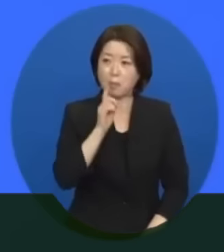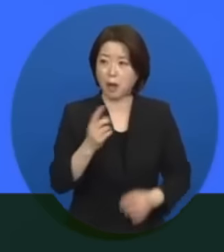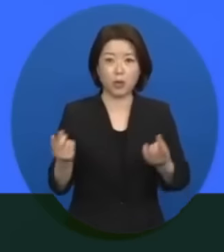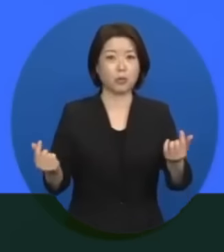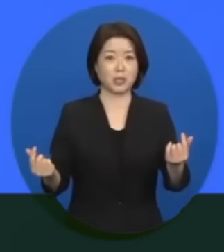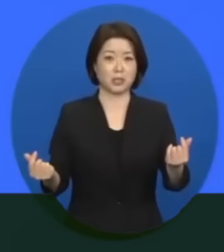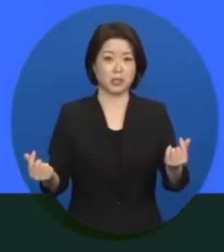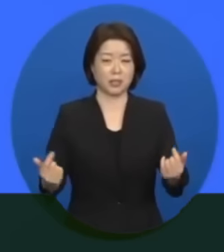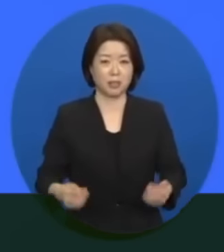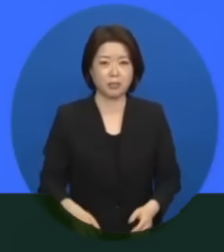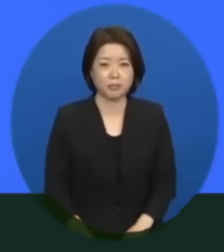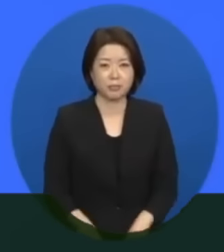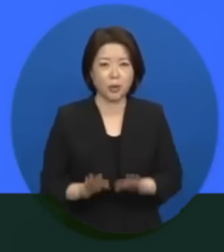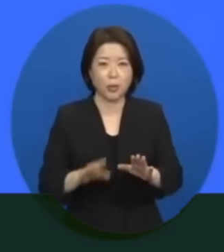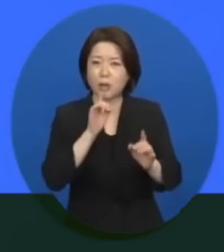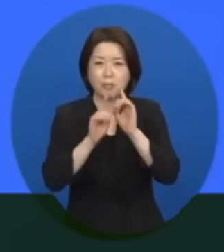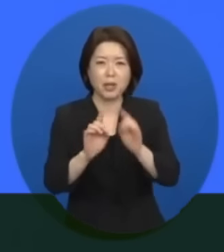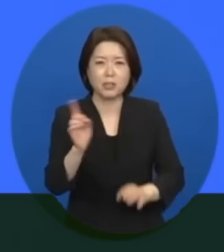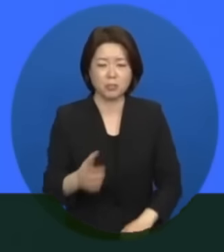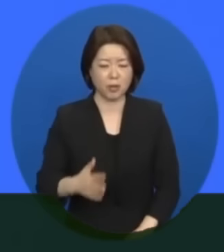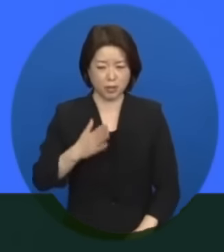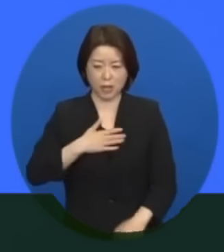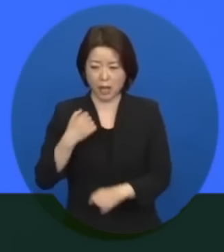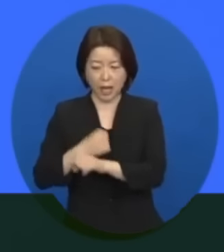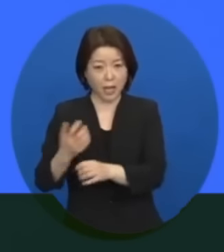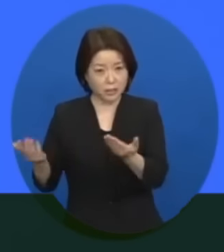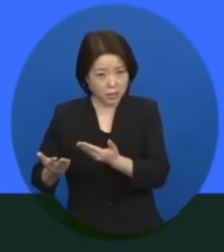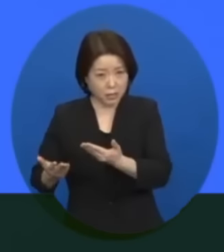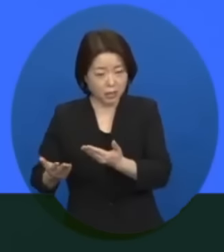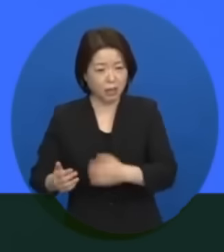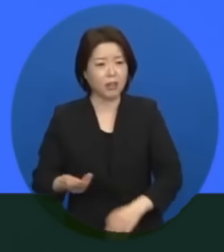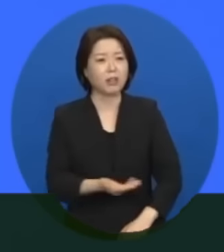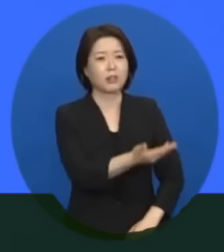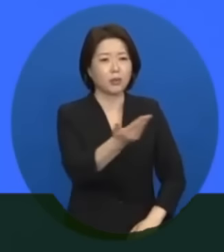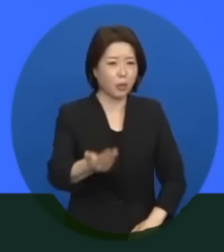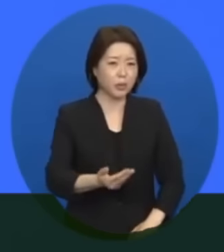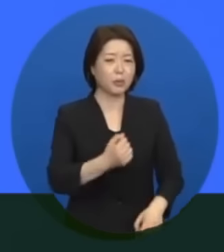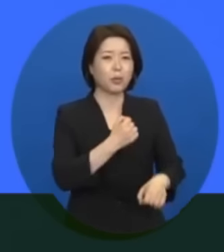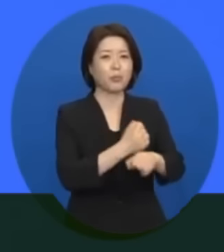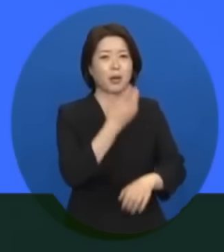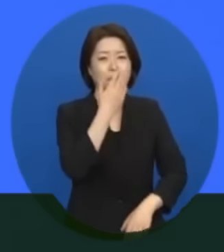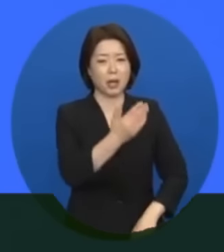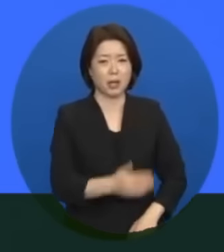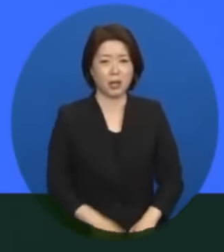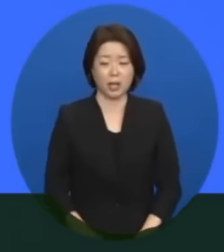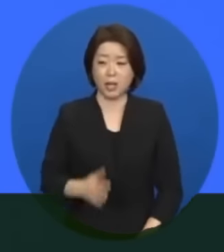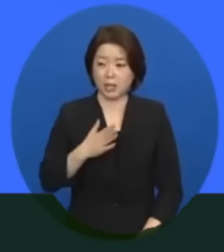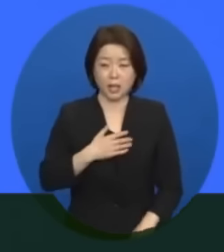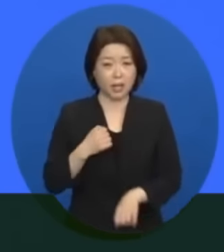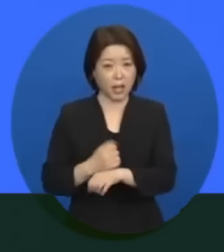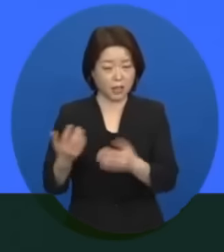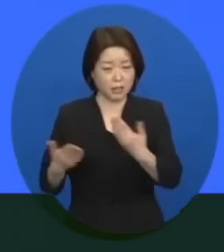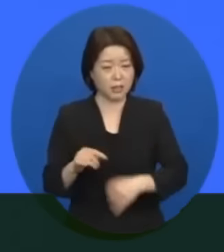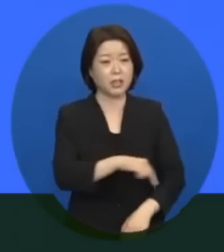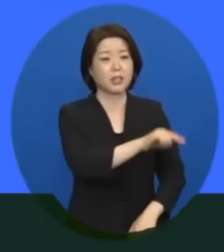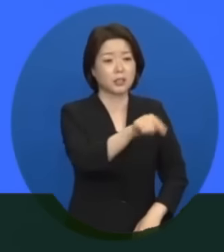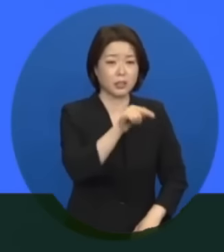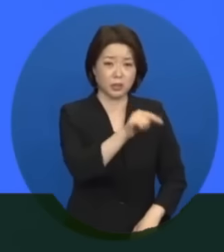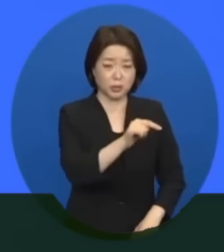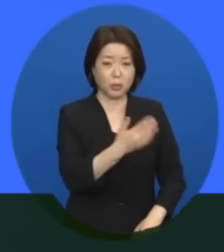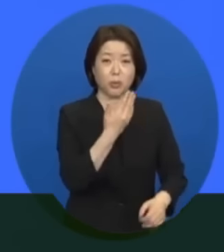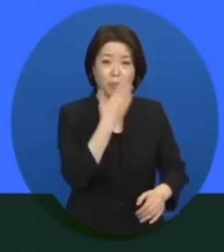금 오늘 말씀이 뭐라고요 내가 하는 일을 그도 하리라 내가 하는 일을 그도 하리라 그대로 보여주고